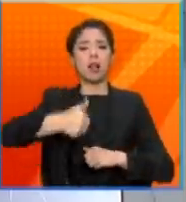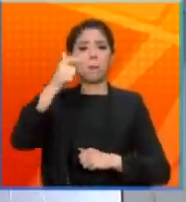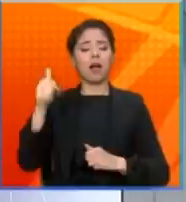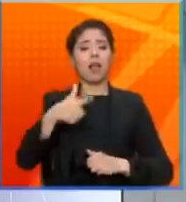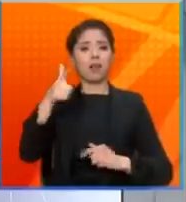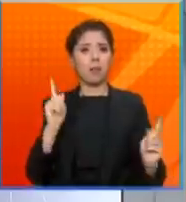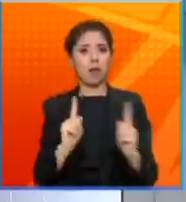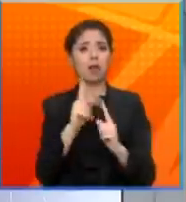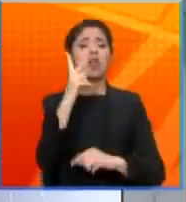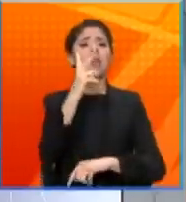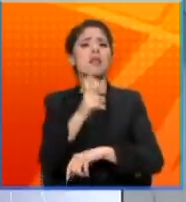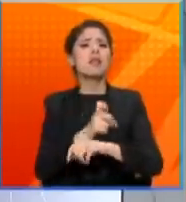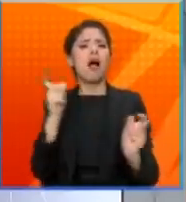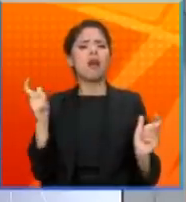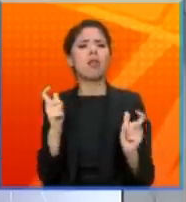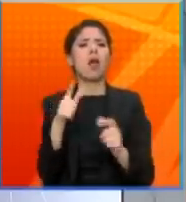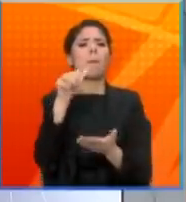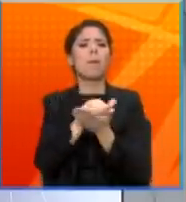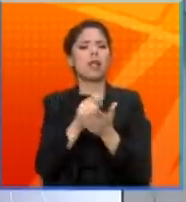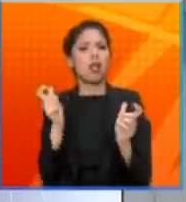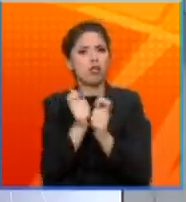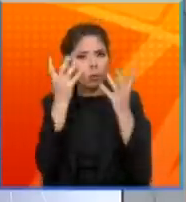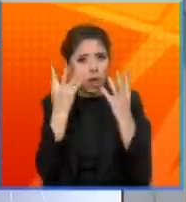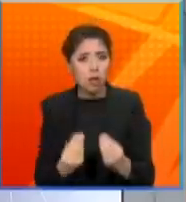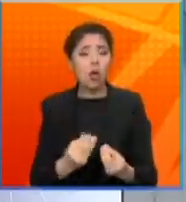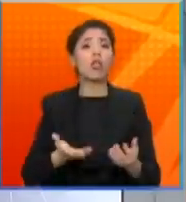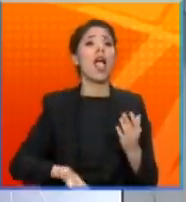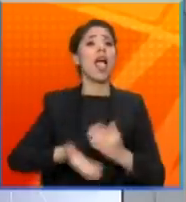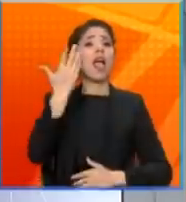demiştik. 2 saate yakın devam etti o basın toplantısı. En çok